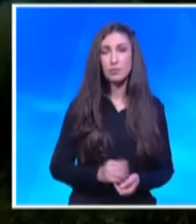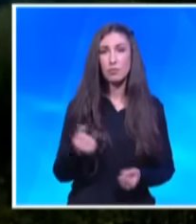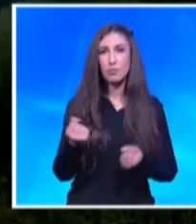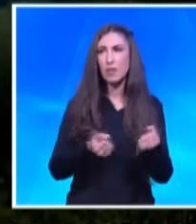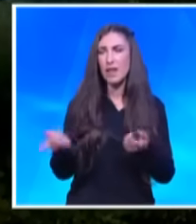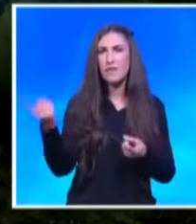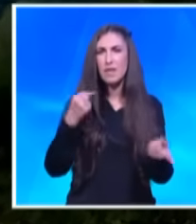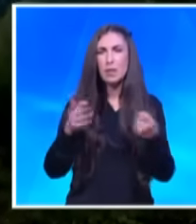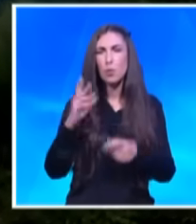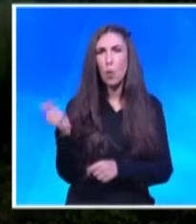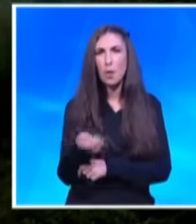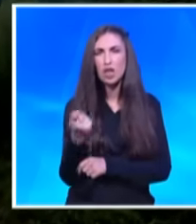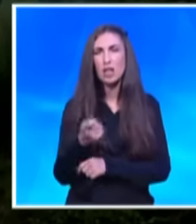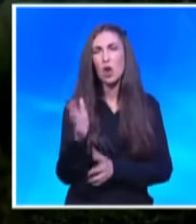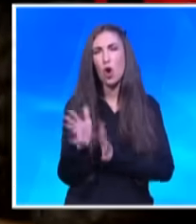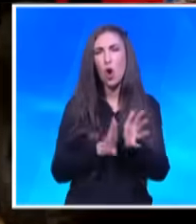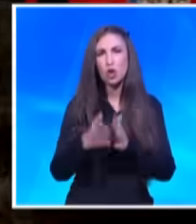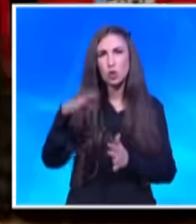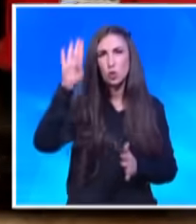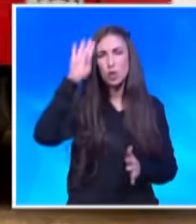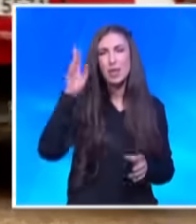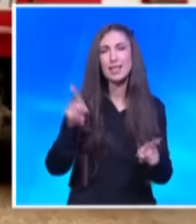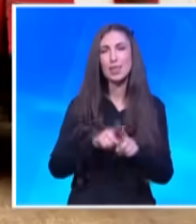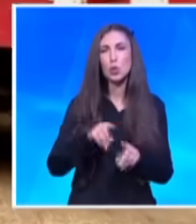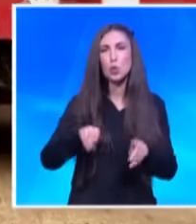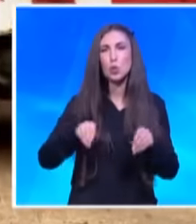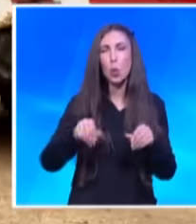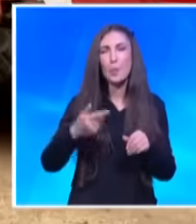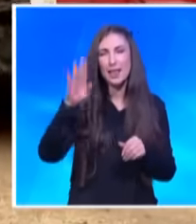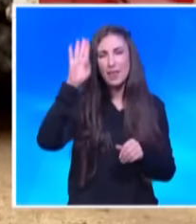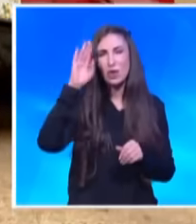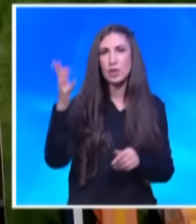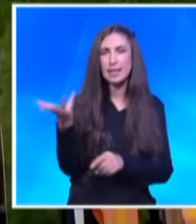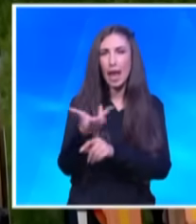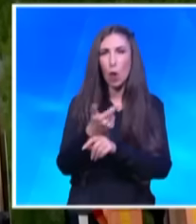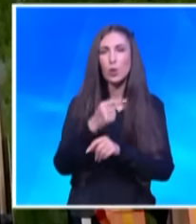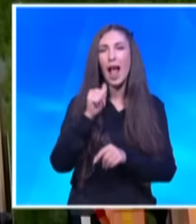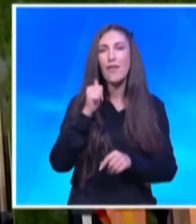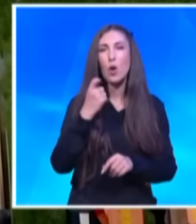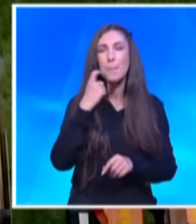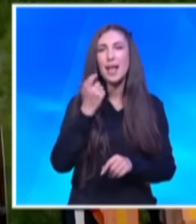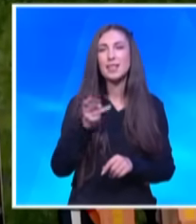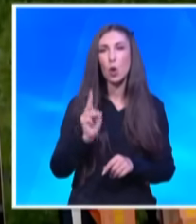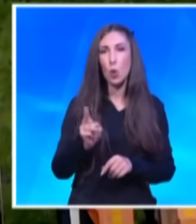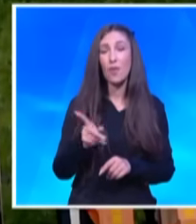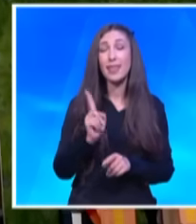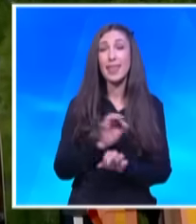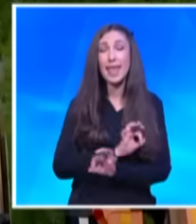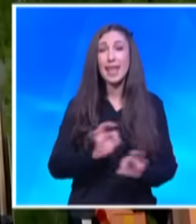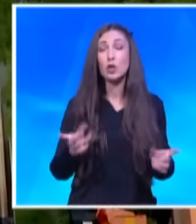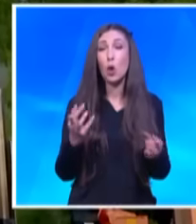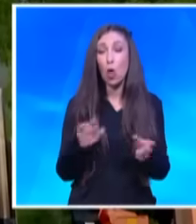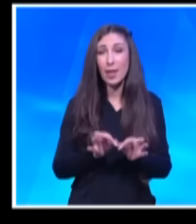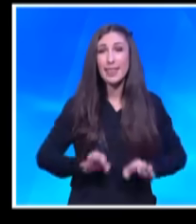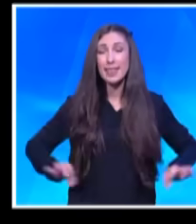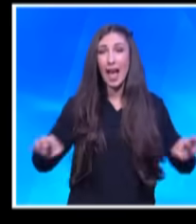Мобилизирани са десетки пожарникари, горски служители, както и сухопътни войски заедно с хеликоптер от авиобаза Крумово. Не е ясно колко декара